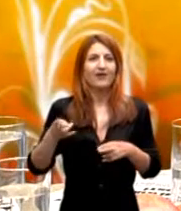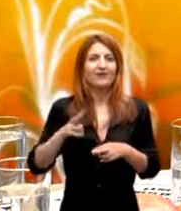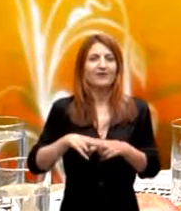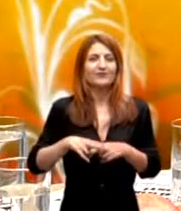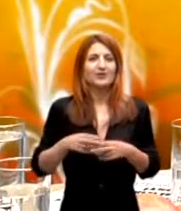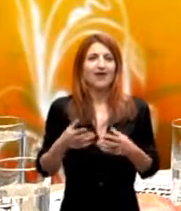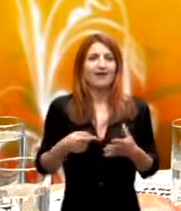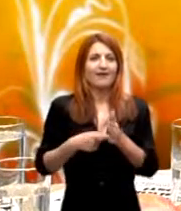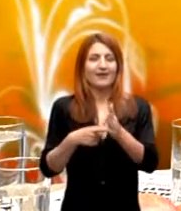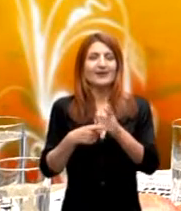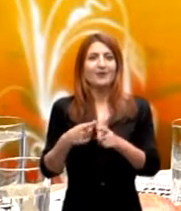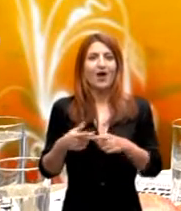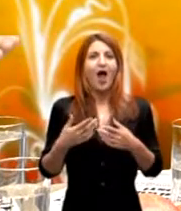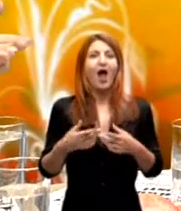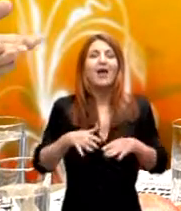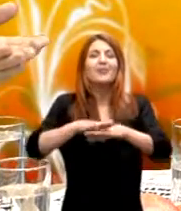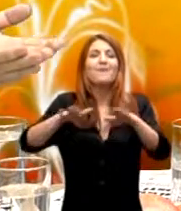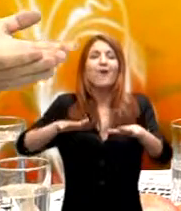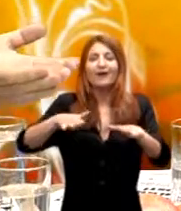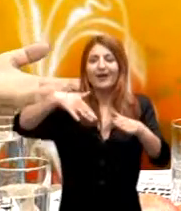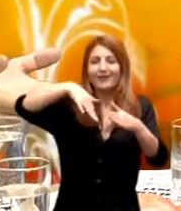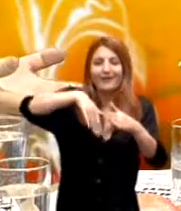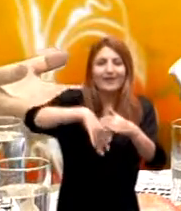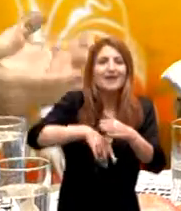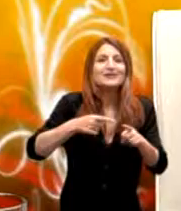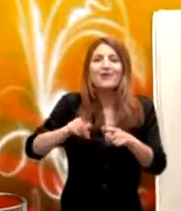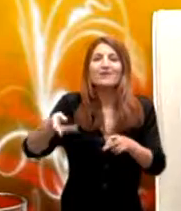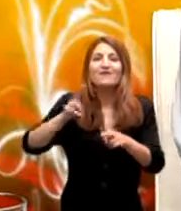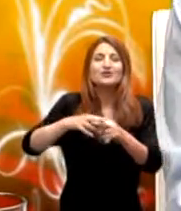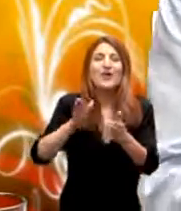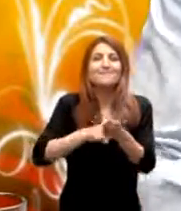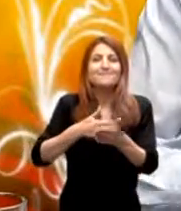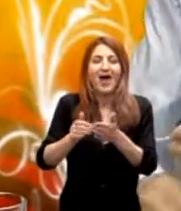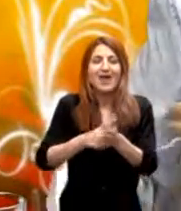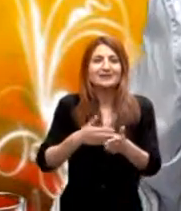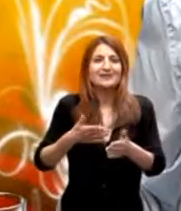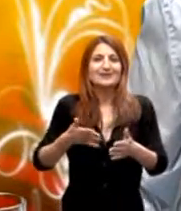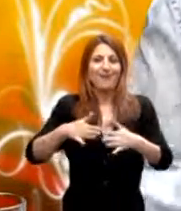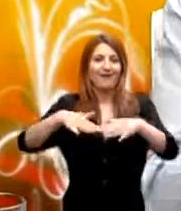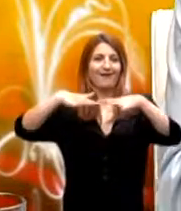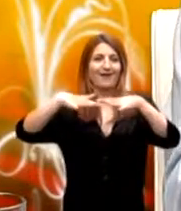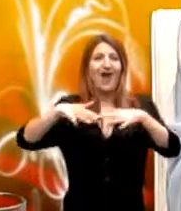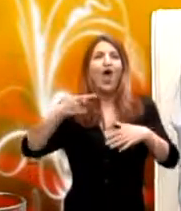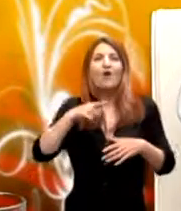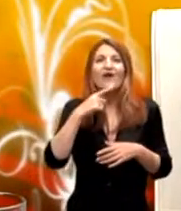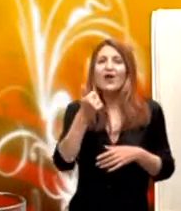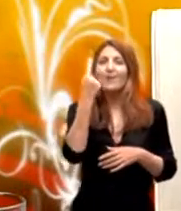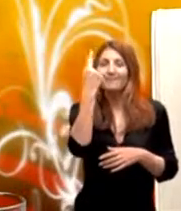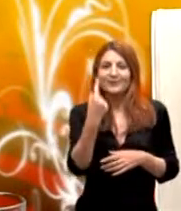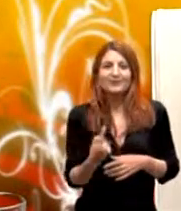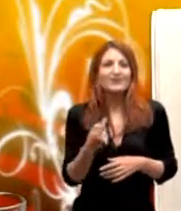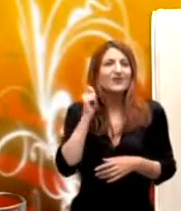su malo su lakše nego muškarski specifični. Radi više masti. To je normalno. I zato moram reći da ove jako mršave